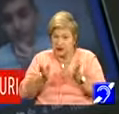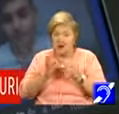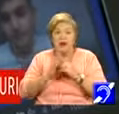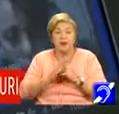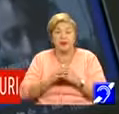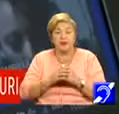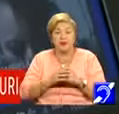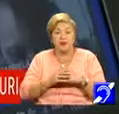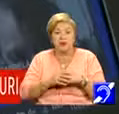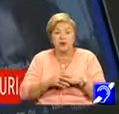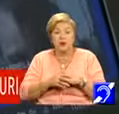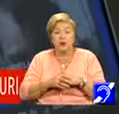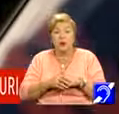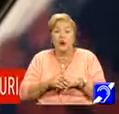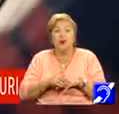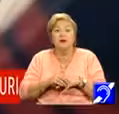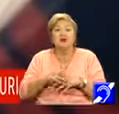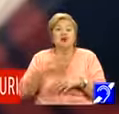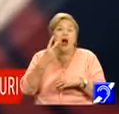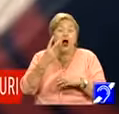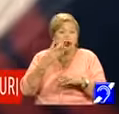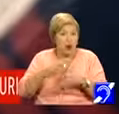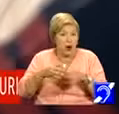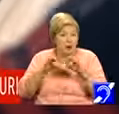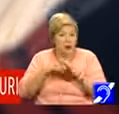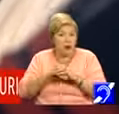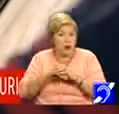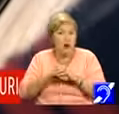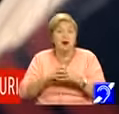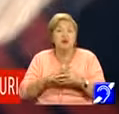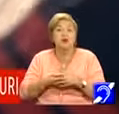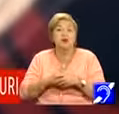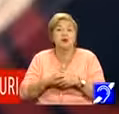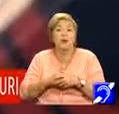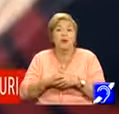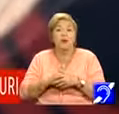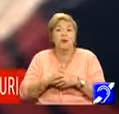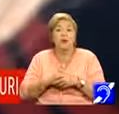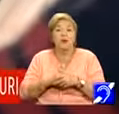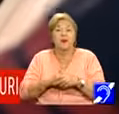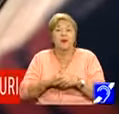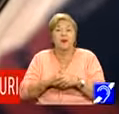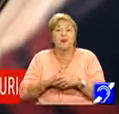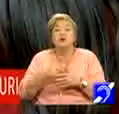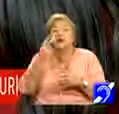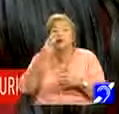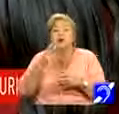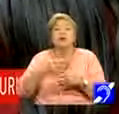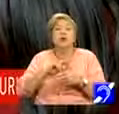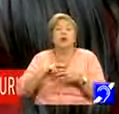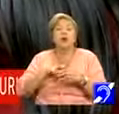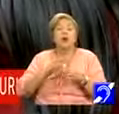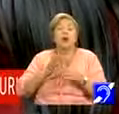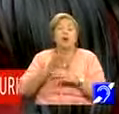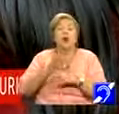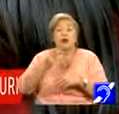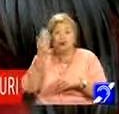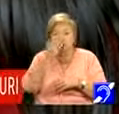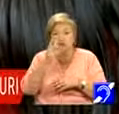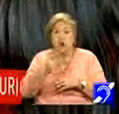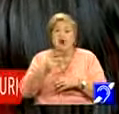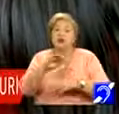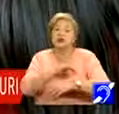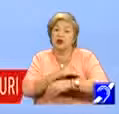o variantă în care se face decuplarea între modul de funcționare al școlilor și rata